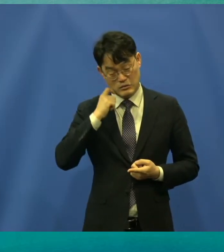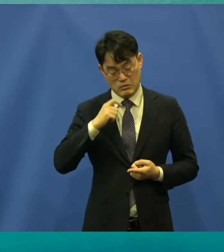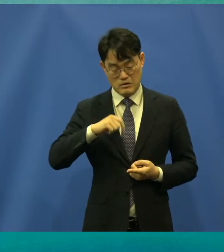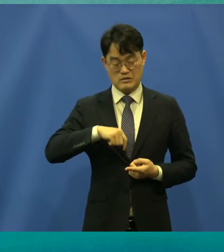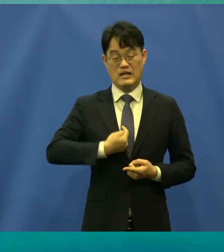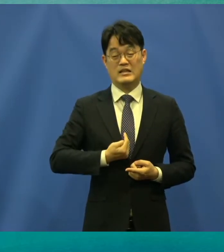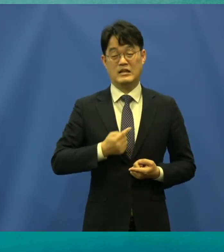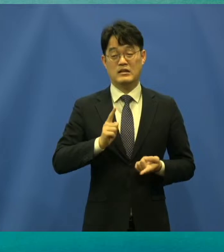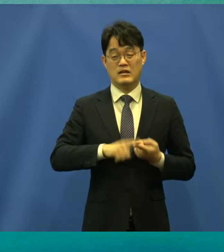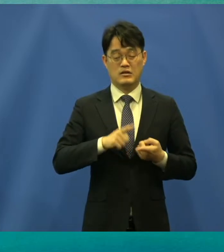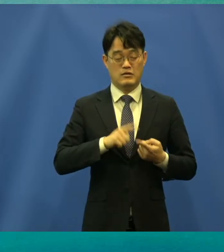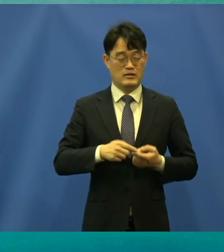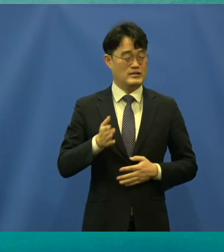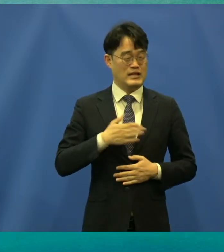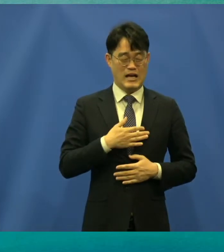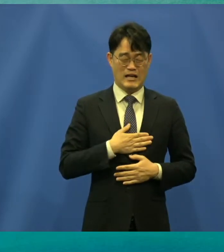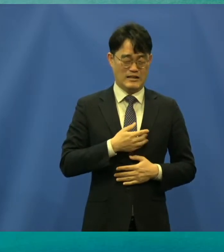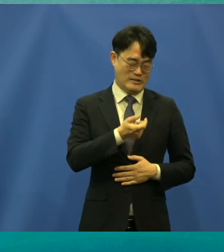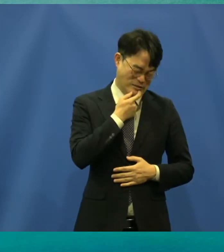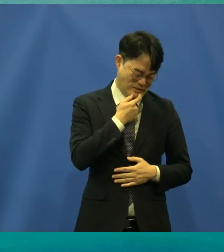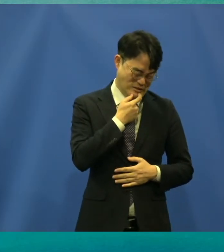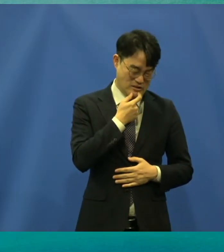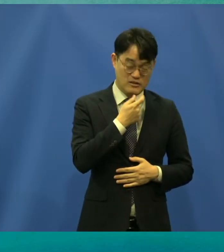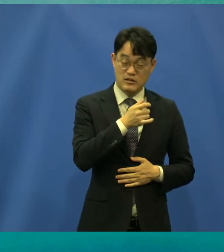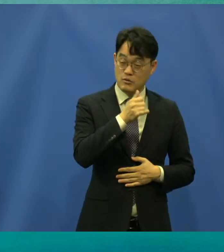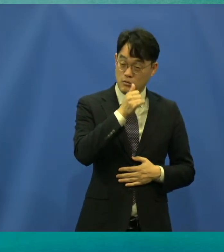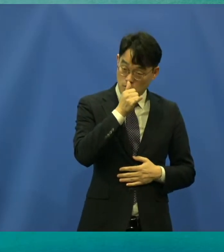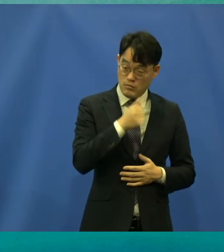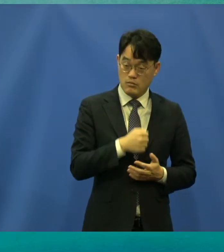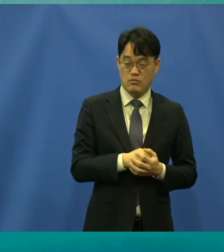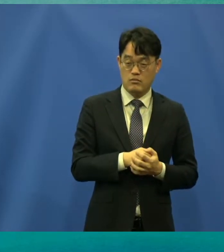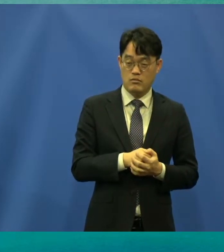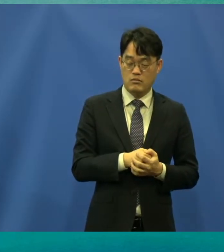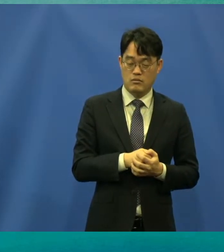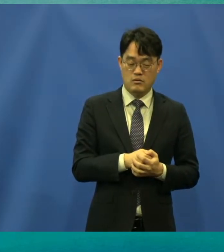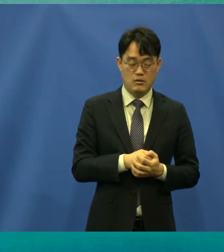하나님의 용서를 받은 자기 자신을 스스로 받아들이지를 못합니다.